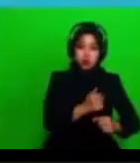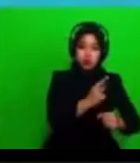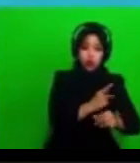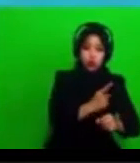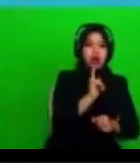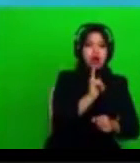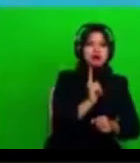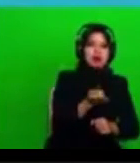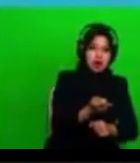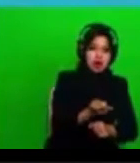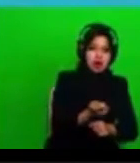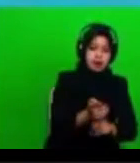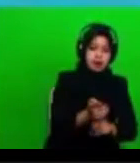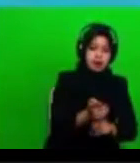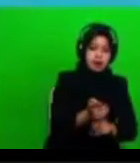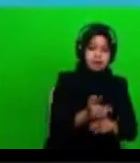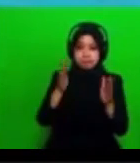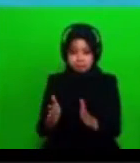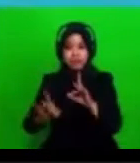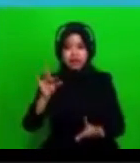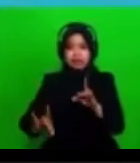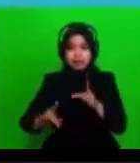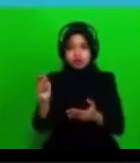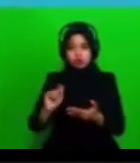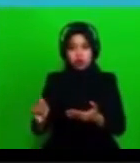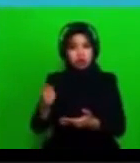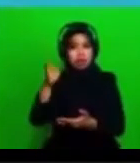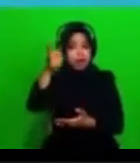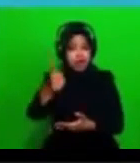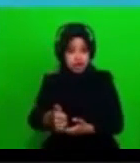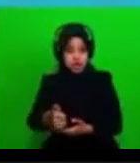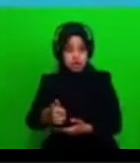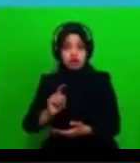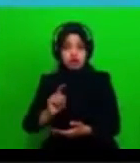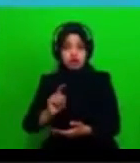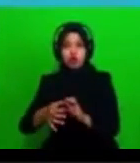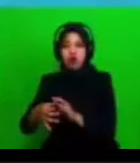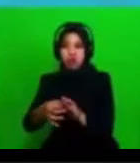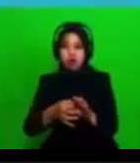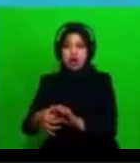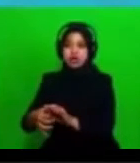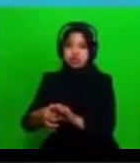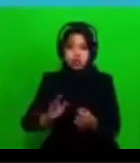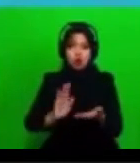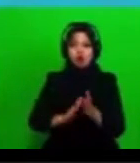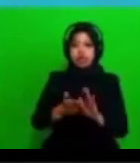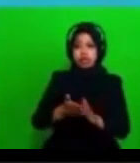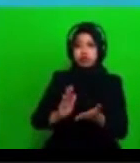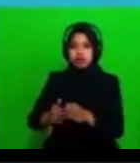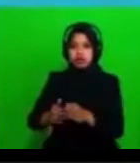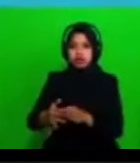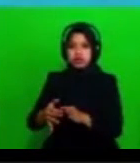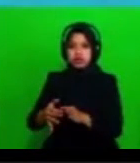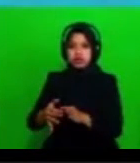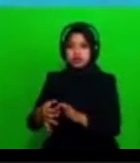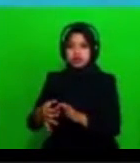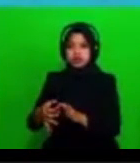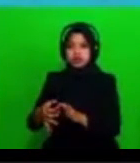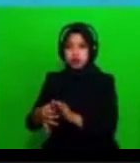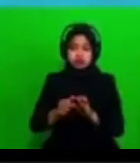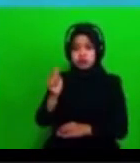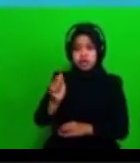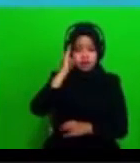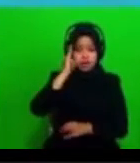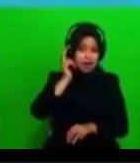Ada gurunya, kemudian manajemen sekolahnya, kita juga berkolaborasi dengan komunitas,